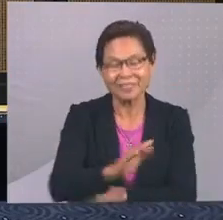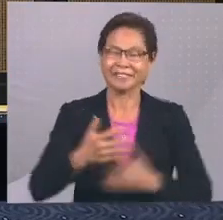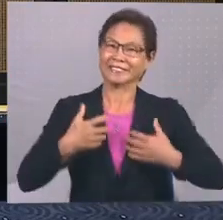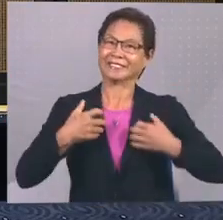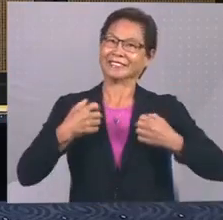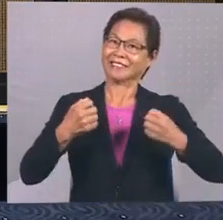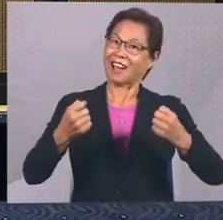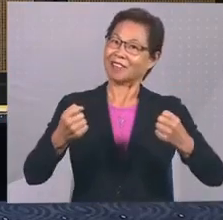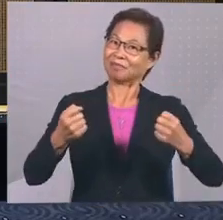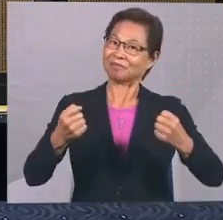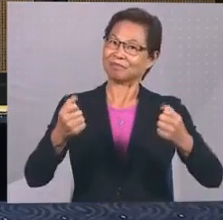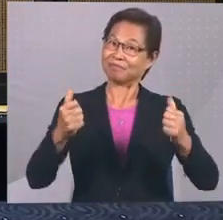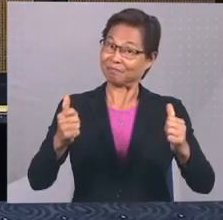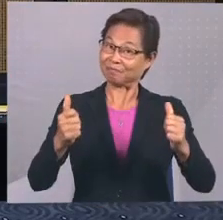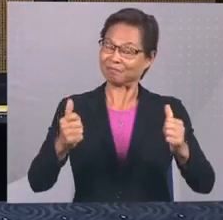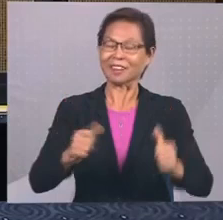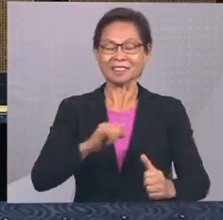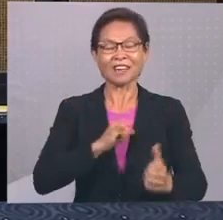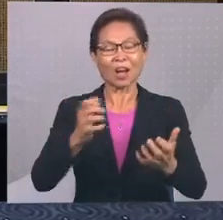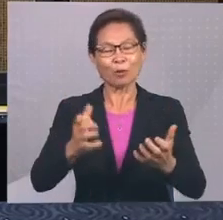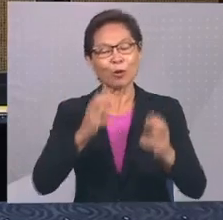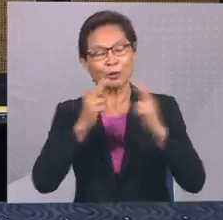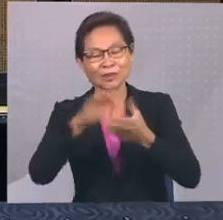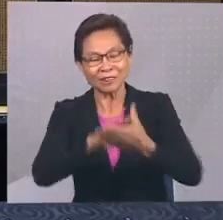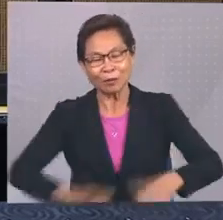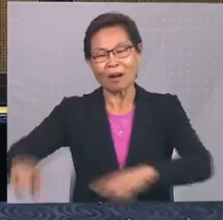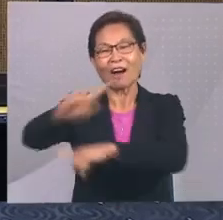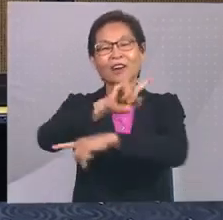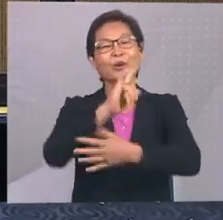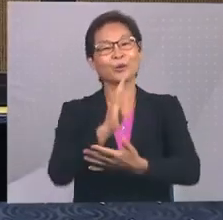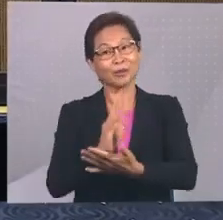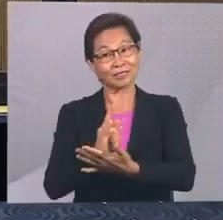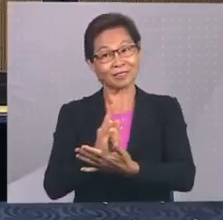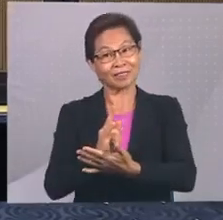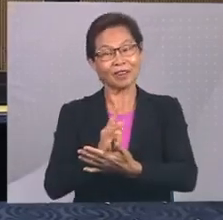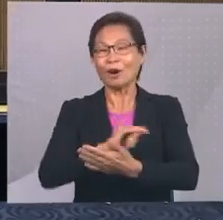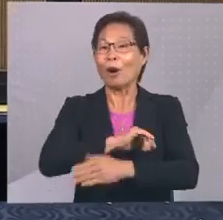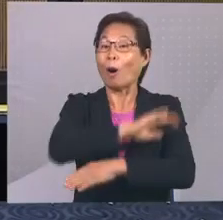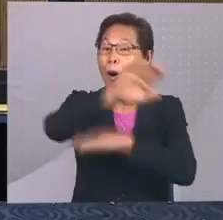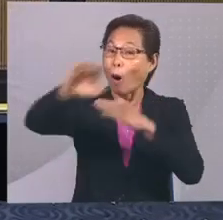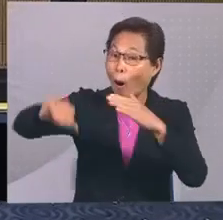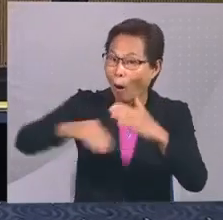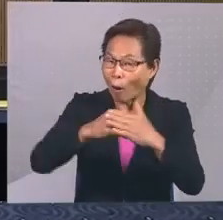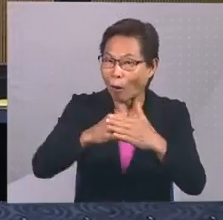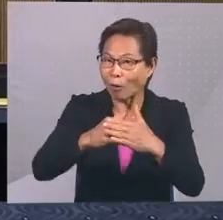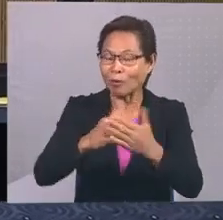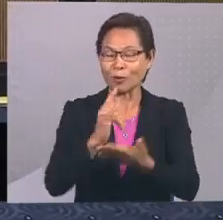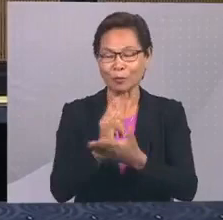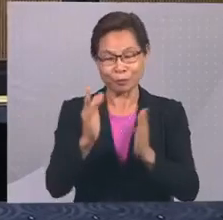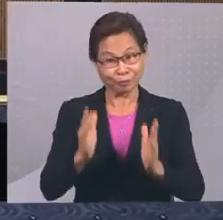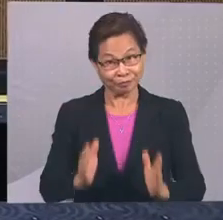sihat. Saya ingin mengucapkan selamat Hari Waisak kepada semua penganut agama Buddha.